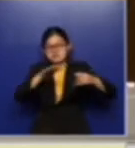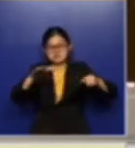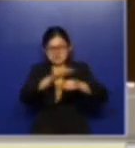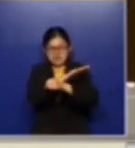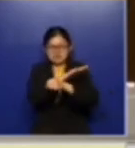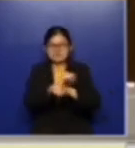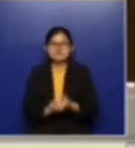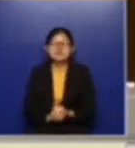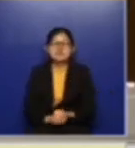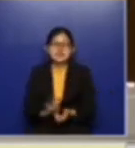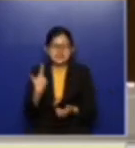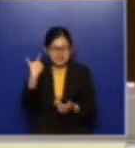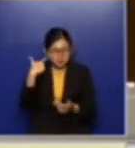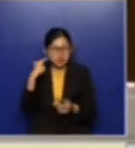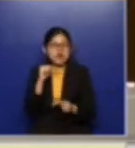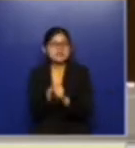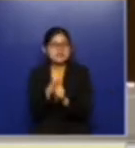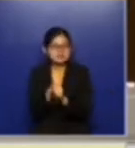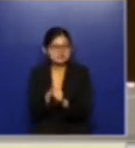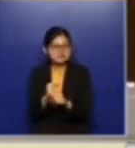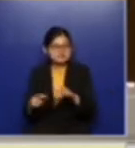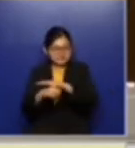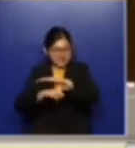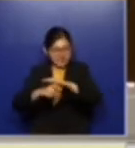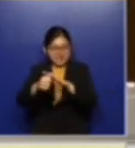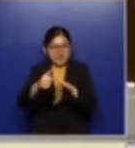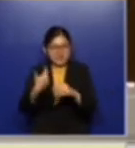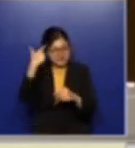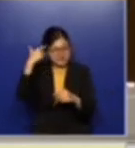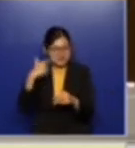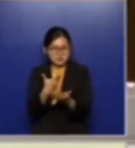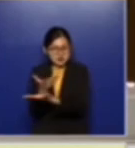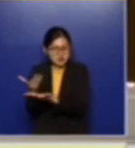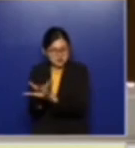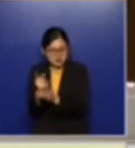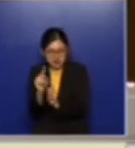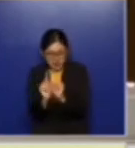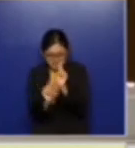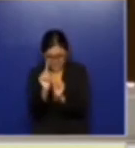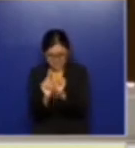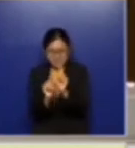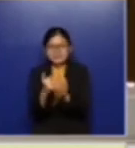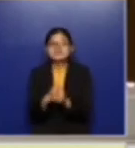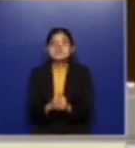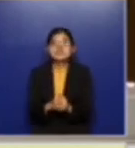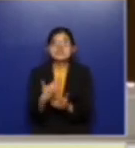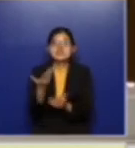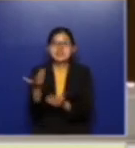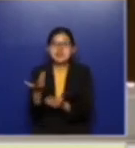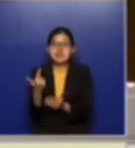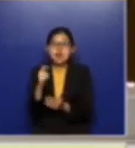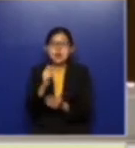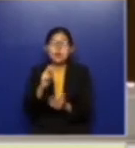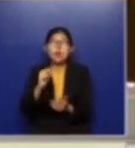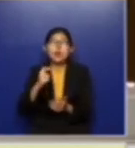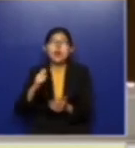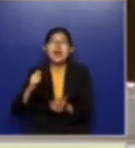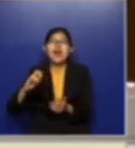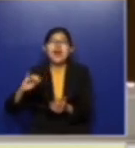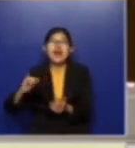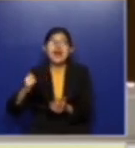ปังได้นี่เป็นข้อที่ประเมินกันมาดังนั้นที่ท่านองอาจเป็นห่วงเป็นใยเนี่ยถูกต้